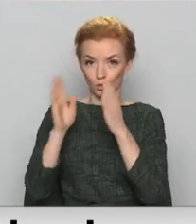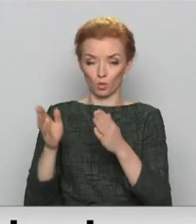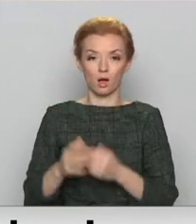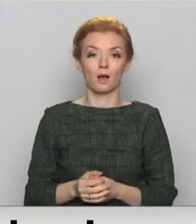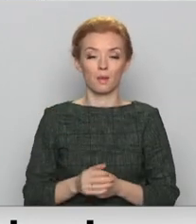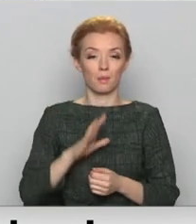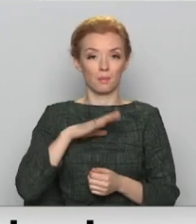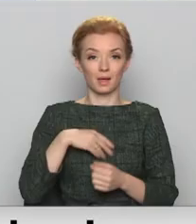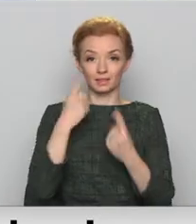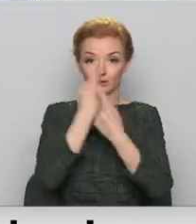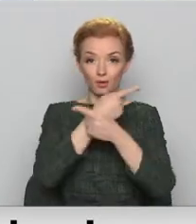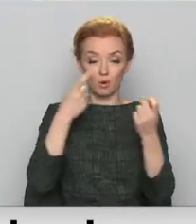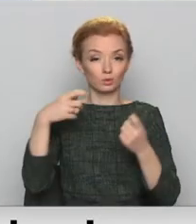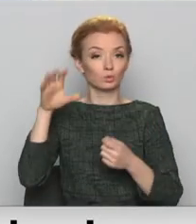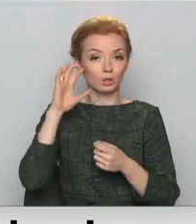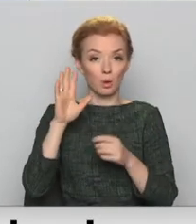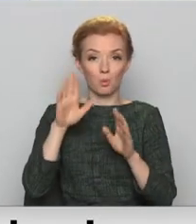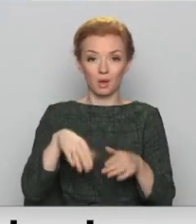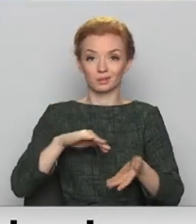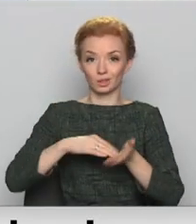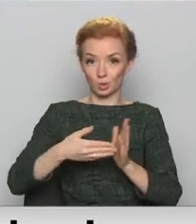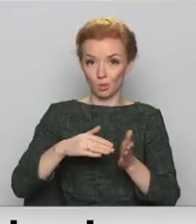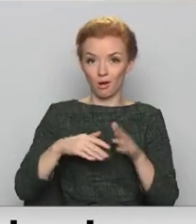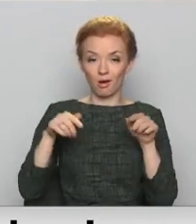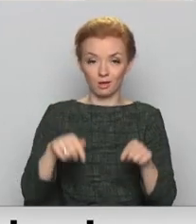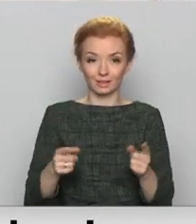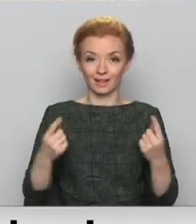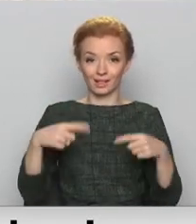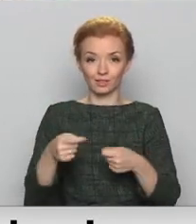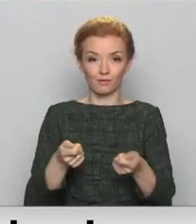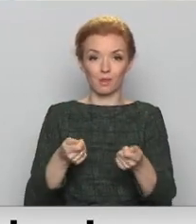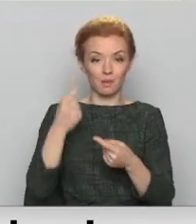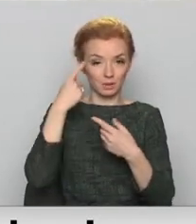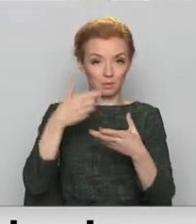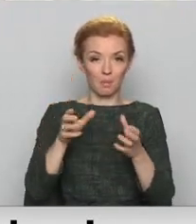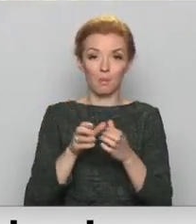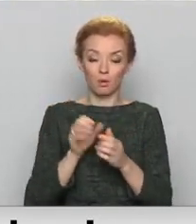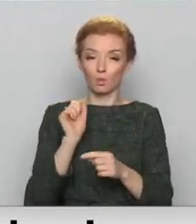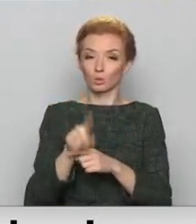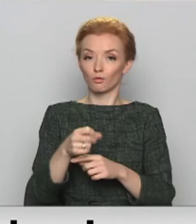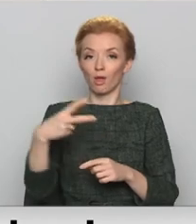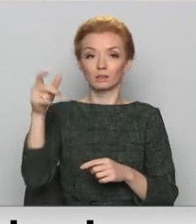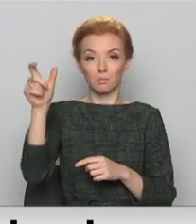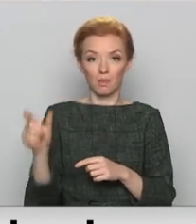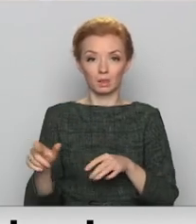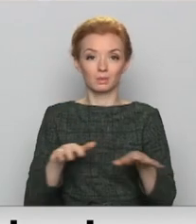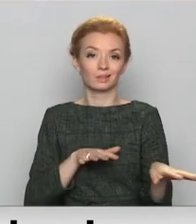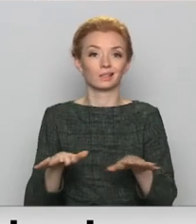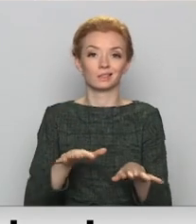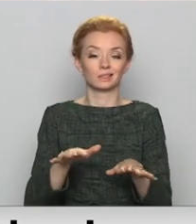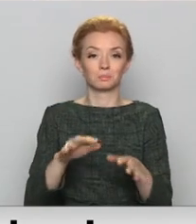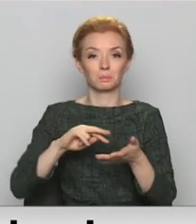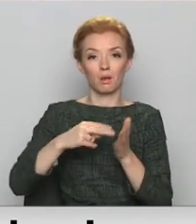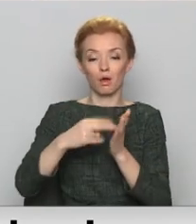Pēc informācijas uzklausīšanas par epidemioloģisko situāciju, krīzes vadības padome uzdevusi ekspertiem sagatavot rīcības scenārijus,